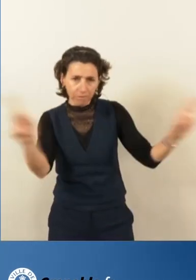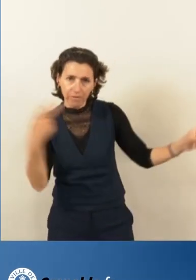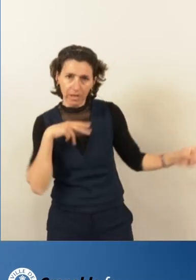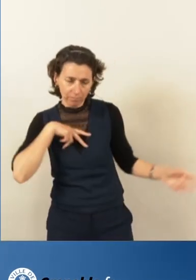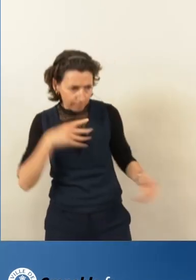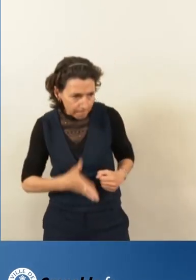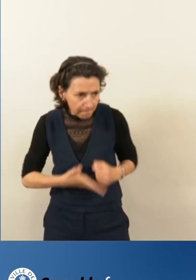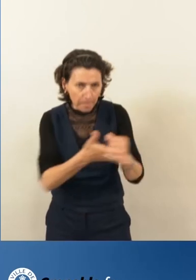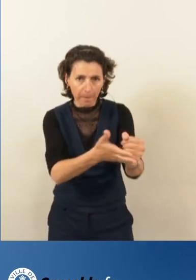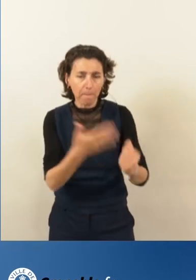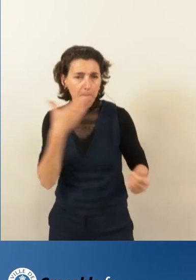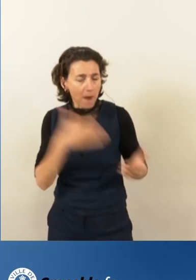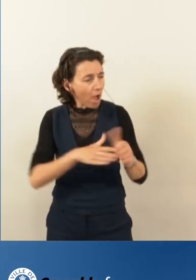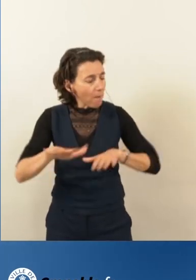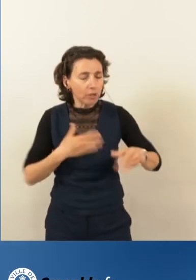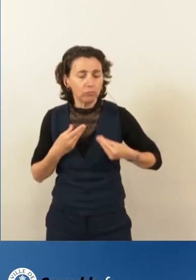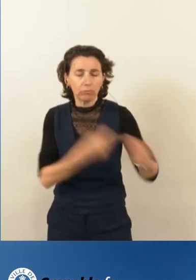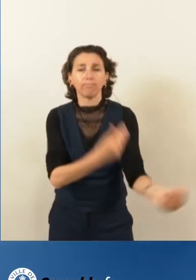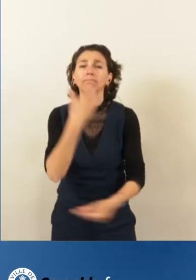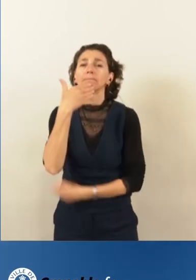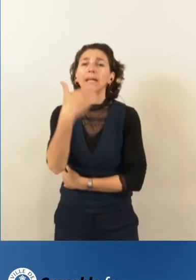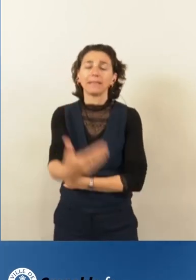meilleure des façons je vous remercie